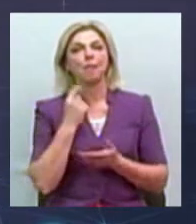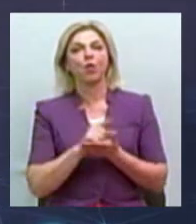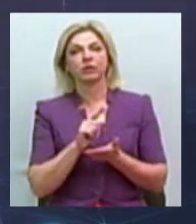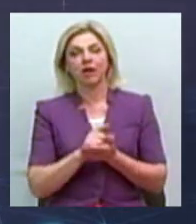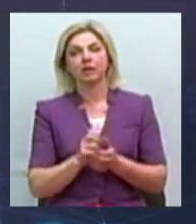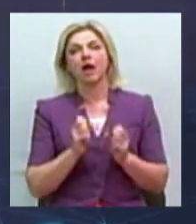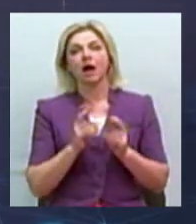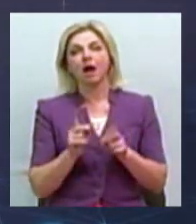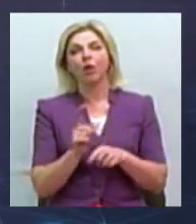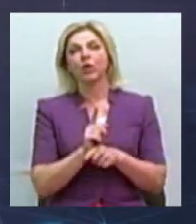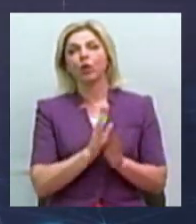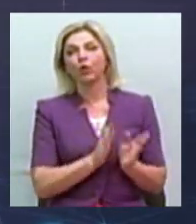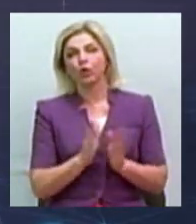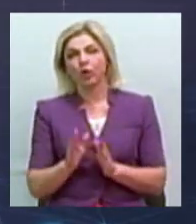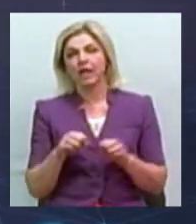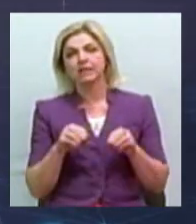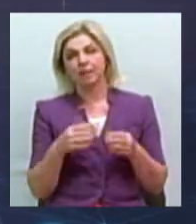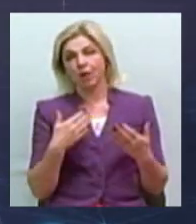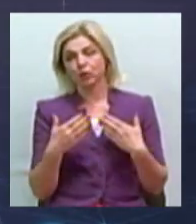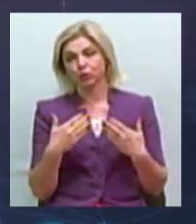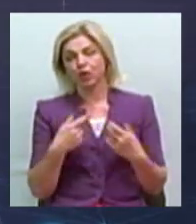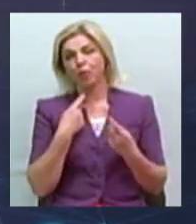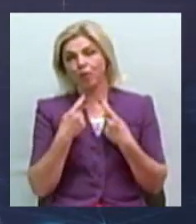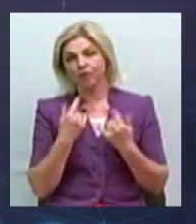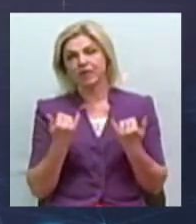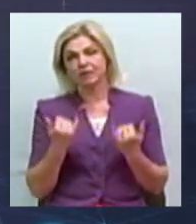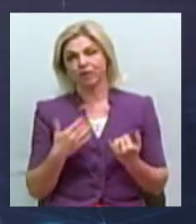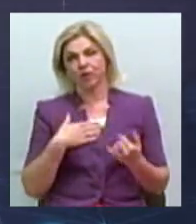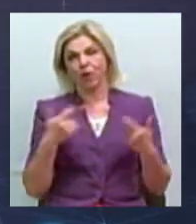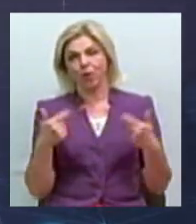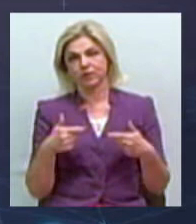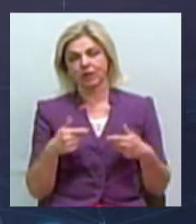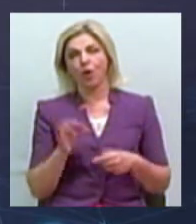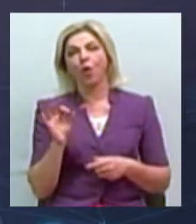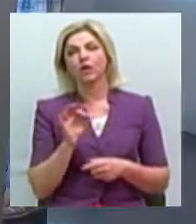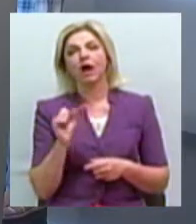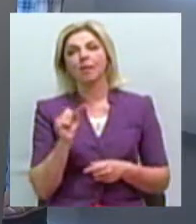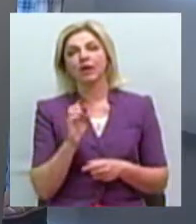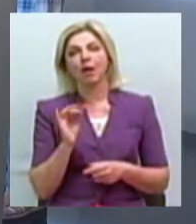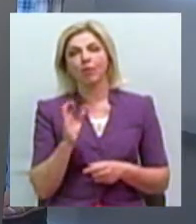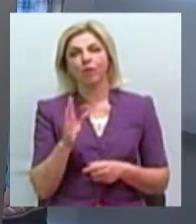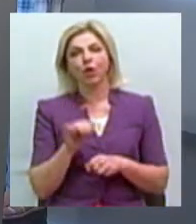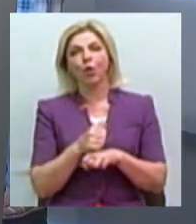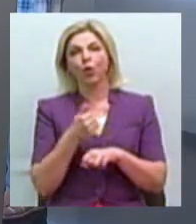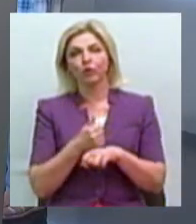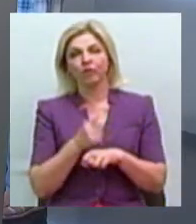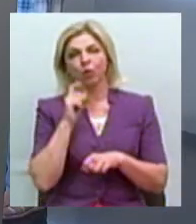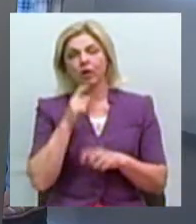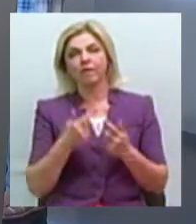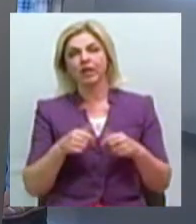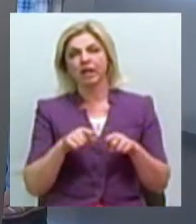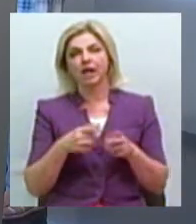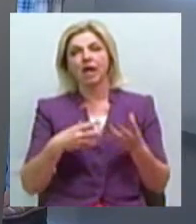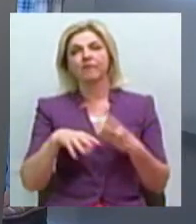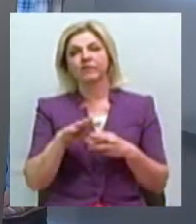врегульовані земельні стосунки, говоримо з нашим сьогоднішнім гостем. Олег Абрамов, голова Миколаївського відділення Всеукраїнської громадської організації